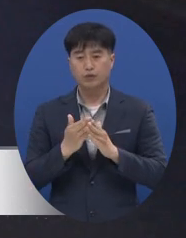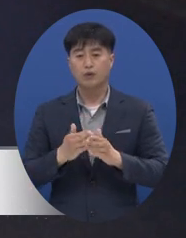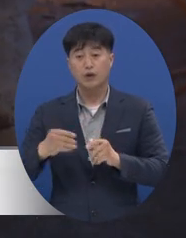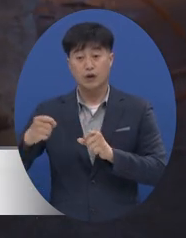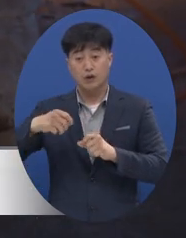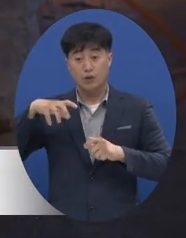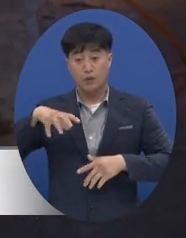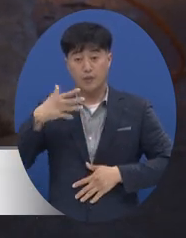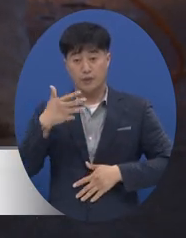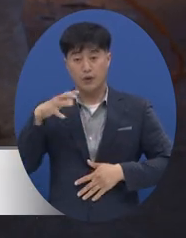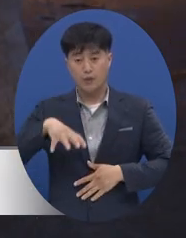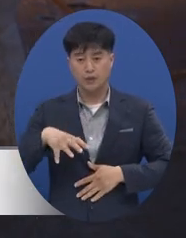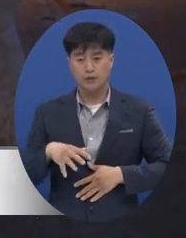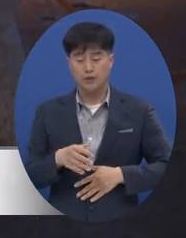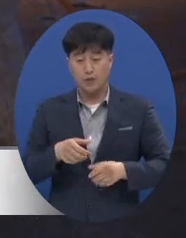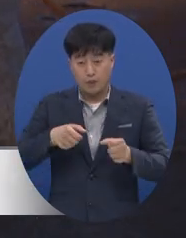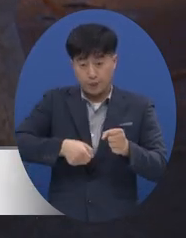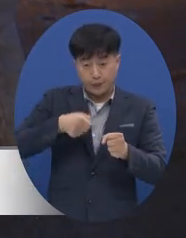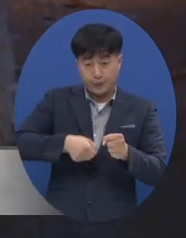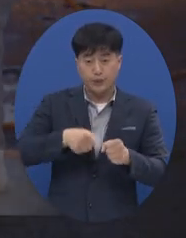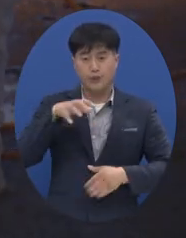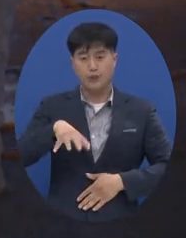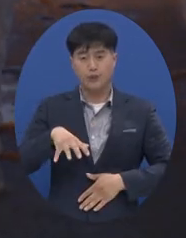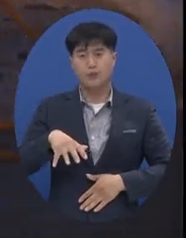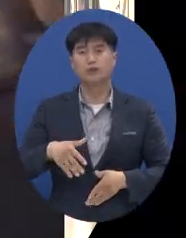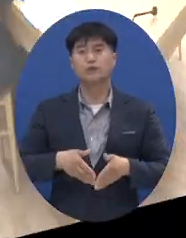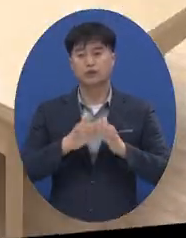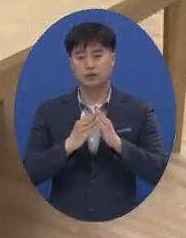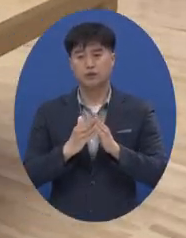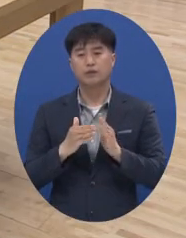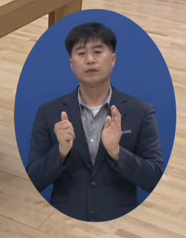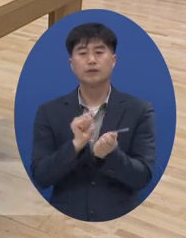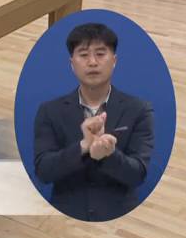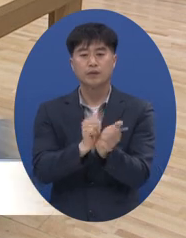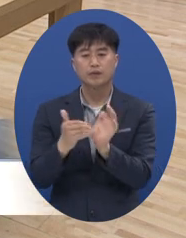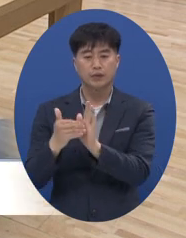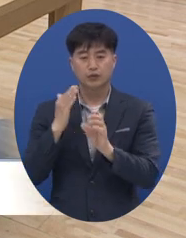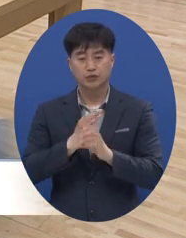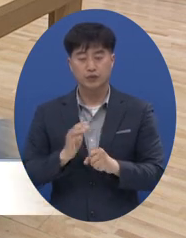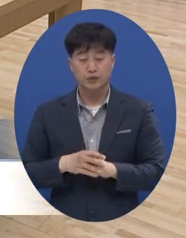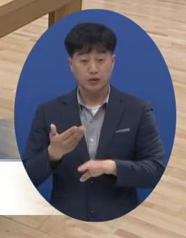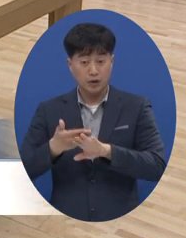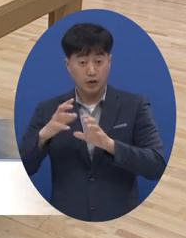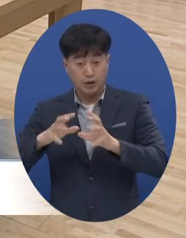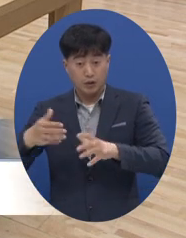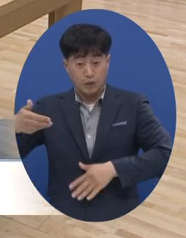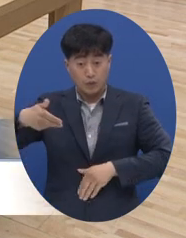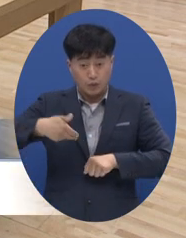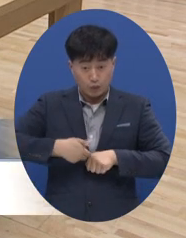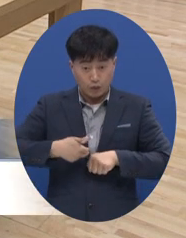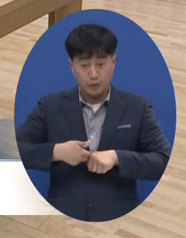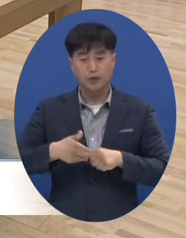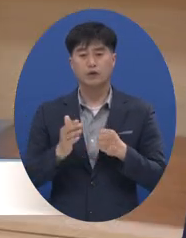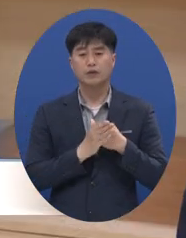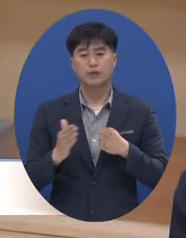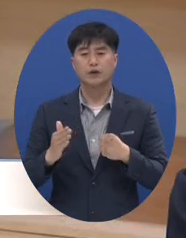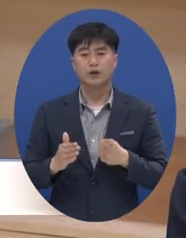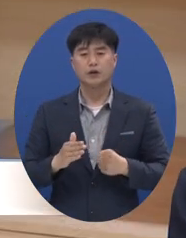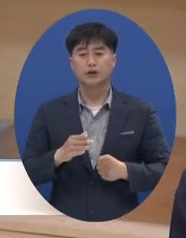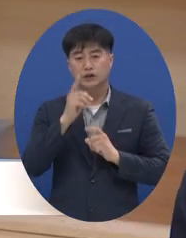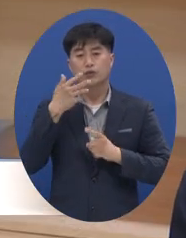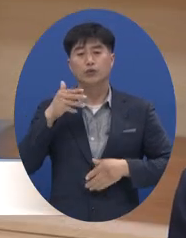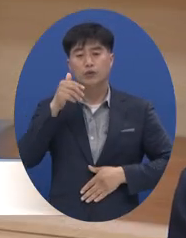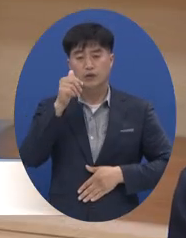여덟 곳에도 거점 소독 시설이 설치돼 감염에 대비하고 있습니다. 외국에서 물 건너오는 축산물 등에서 유입되는 만큼